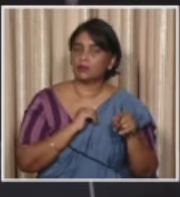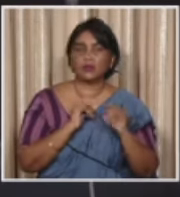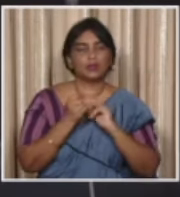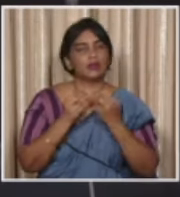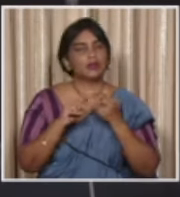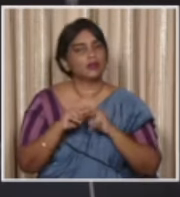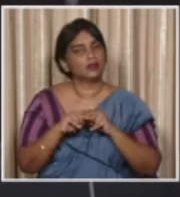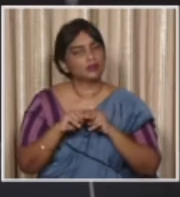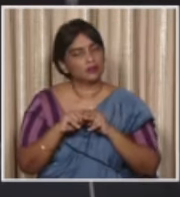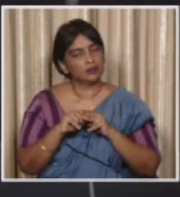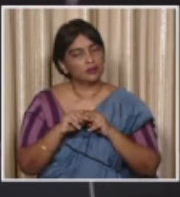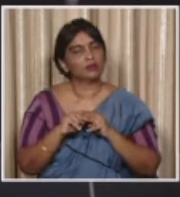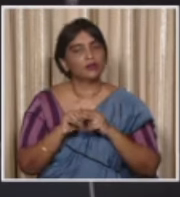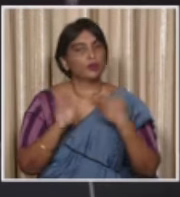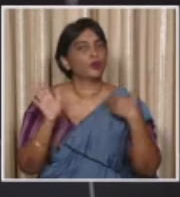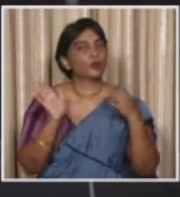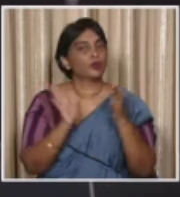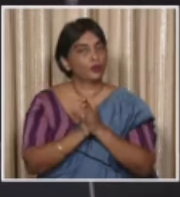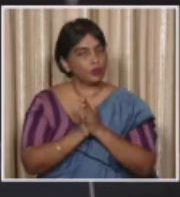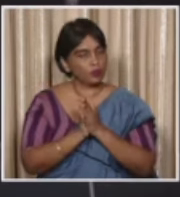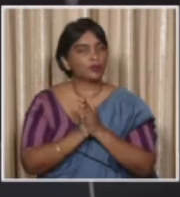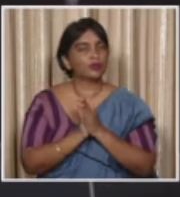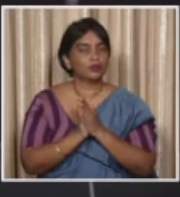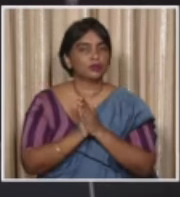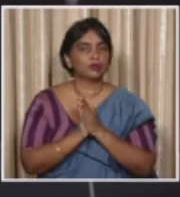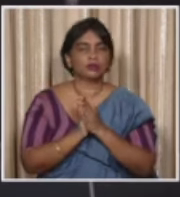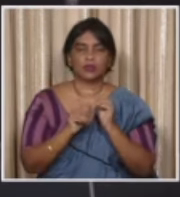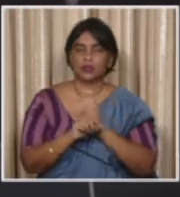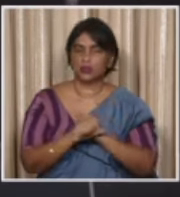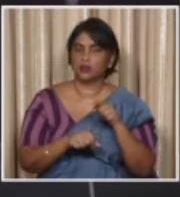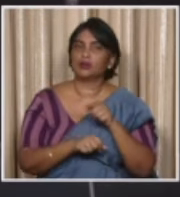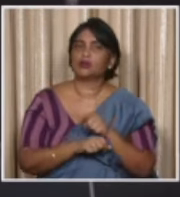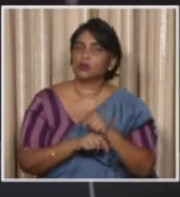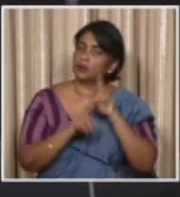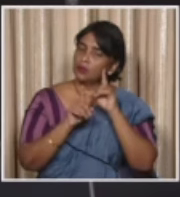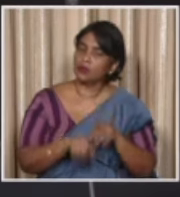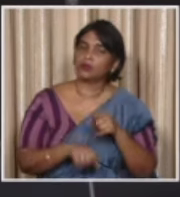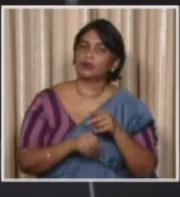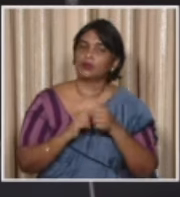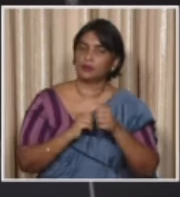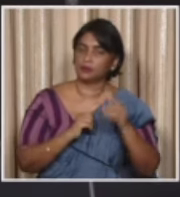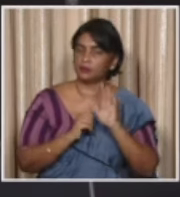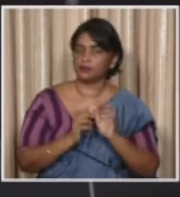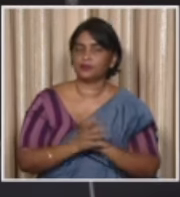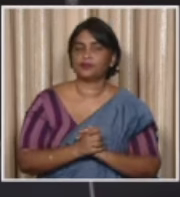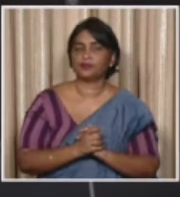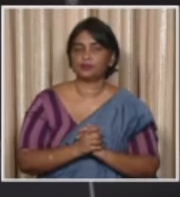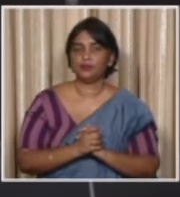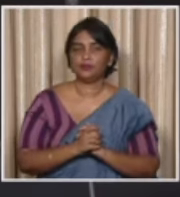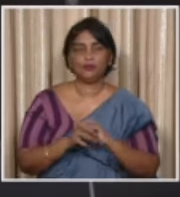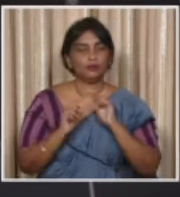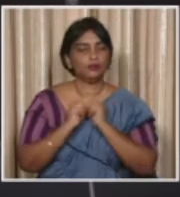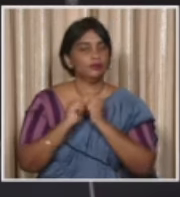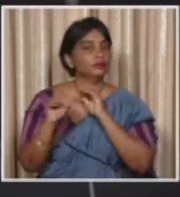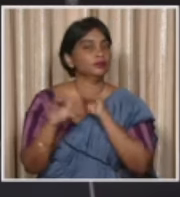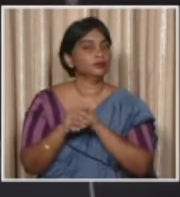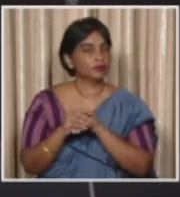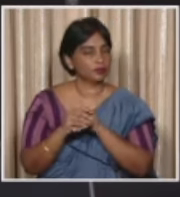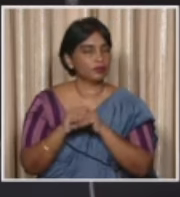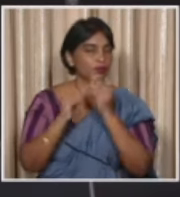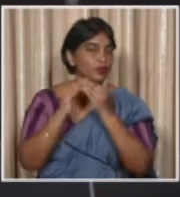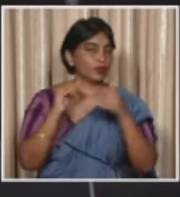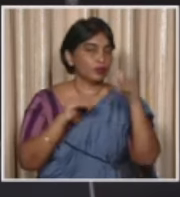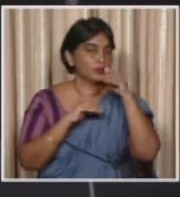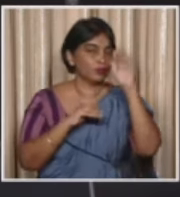අනද්දෙන ඒකාබද්ධ සේවාව තියෙනවා, ඒකාබද්ධ සේවා නොවන තියෙනවා. ඒ අනුව තමයි යන්නේ. ඊළඟට බඳවා ගැනීම සහ